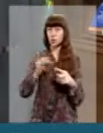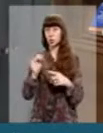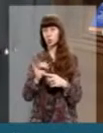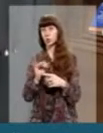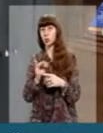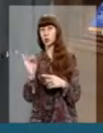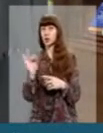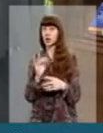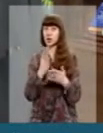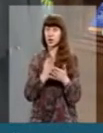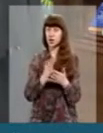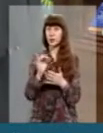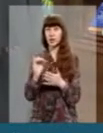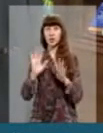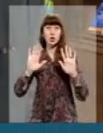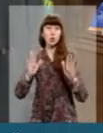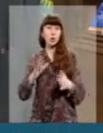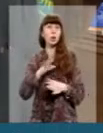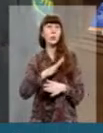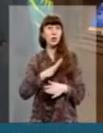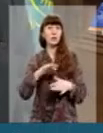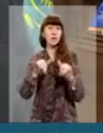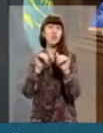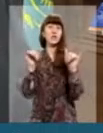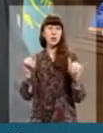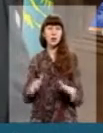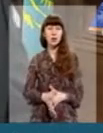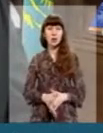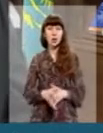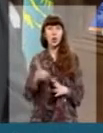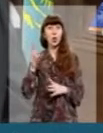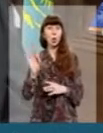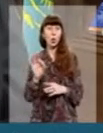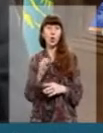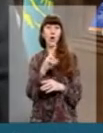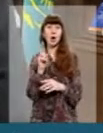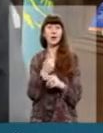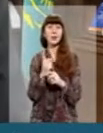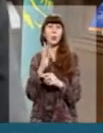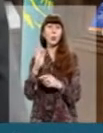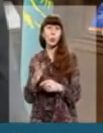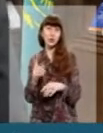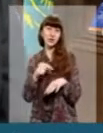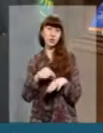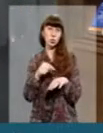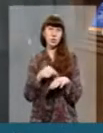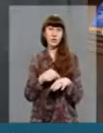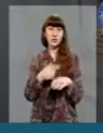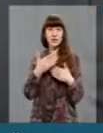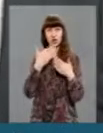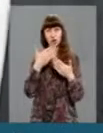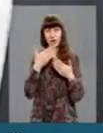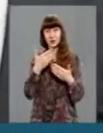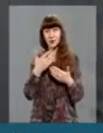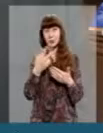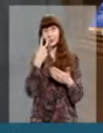негативные ситуации, которые имели место в нашем развитии. Но как это все будет воспринято